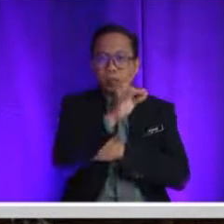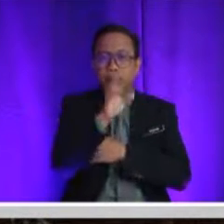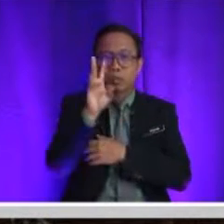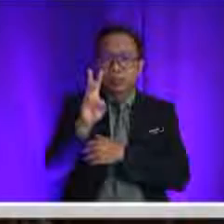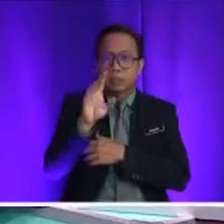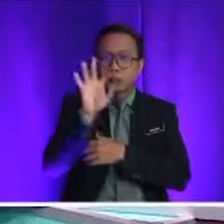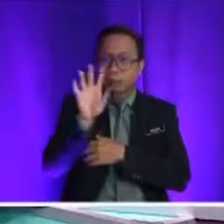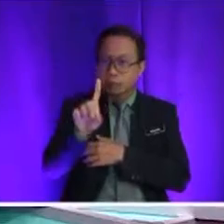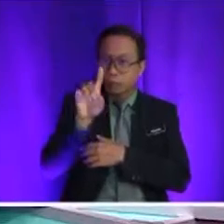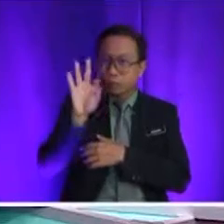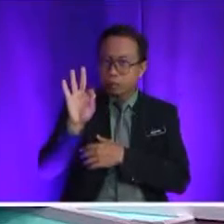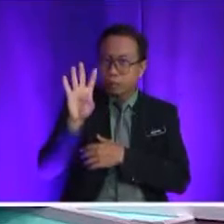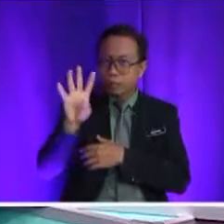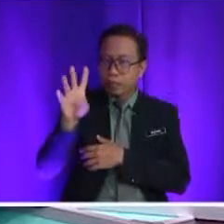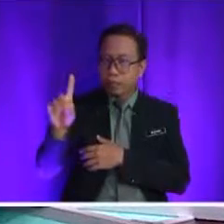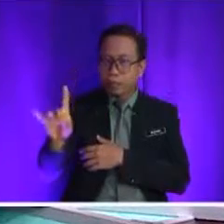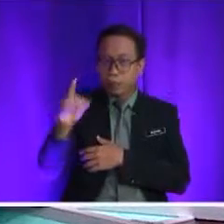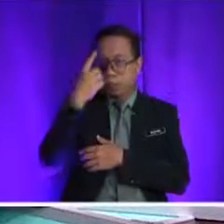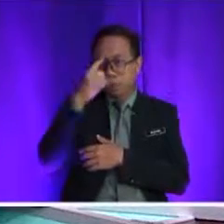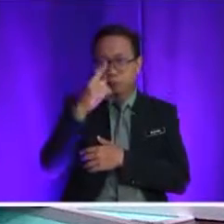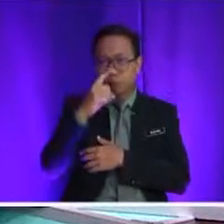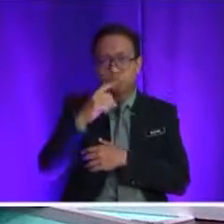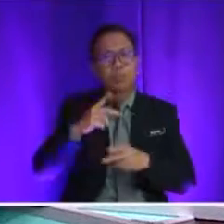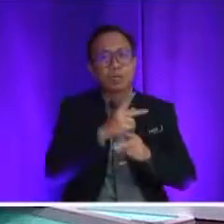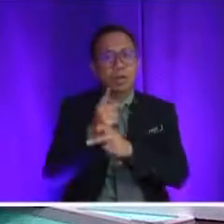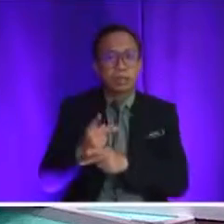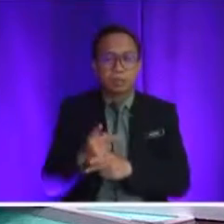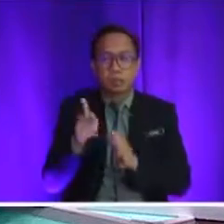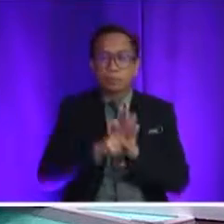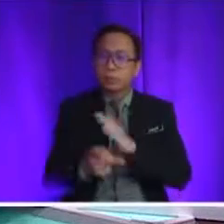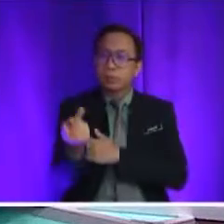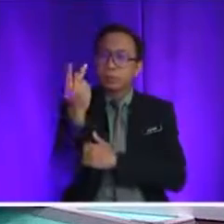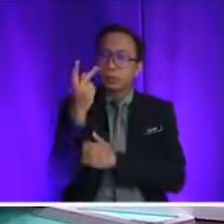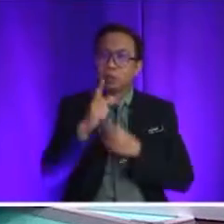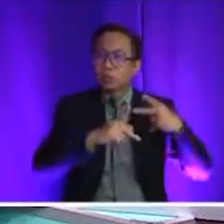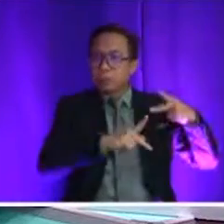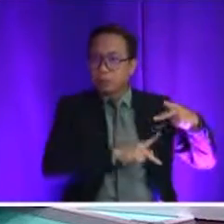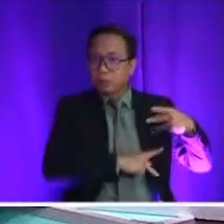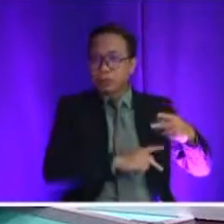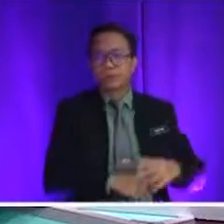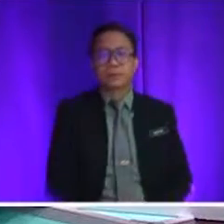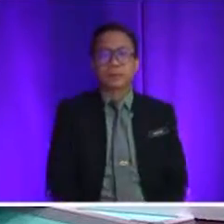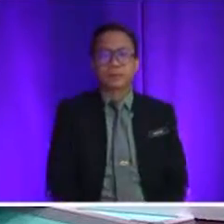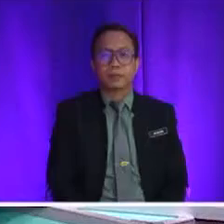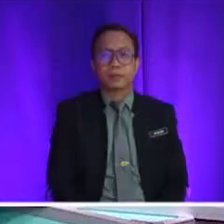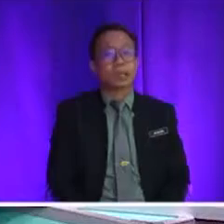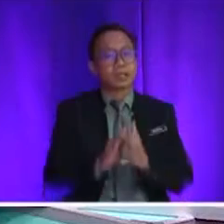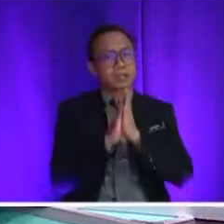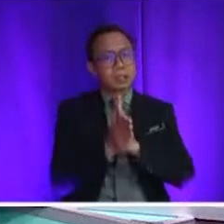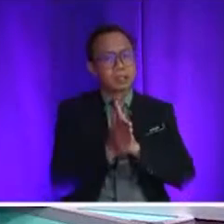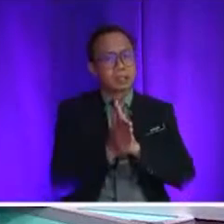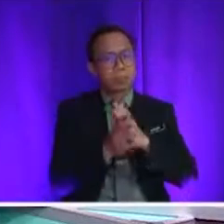1948 untuk mengekang penguasaan komunis Hai jadi